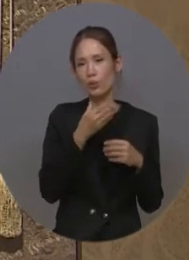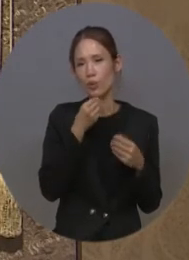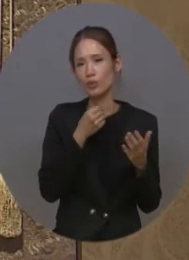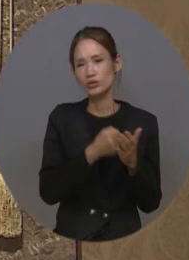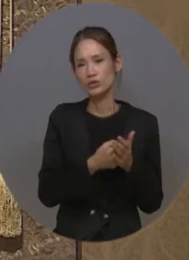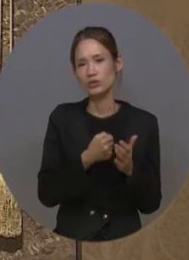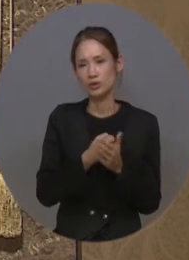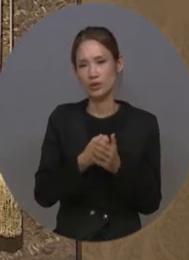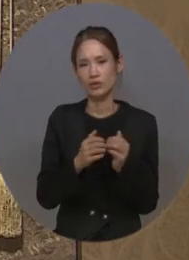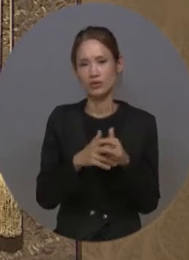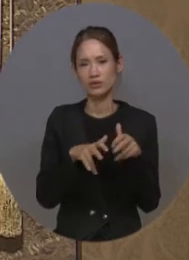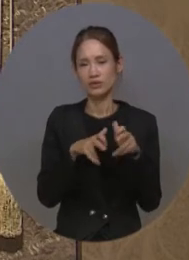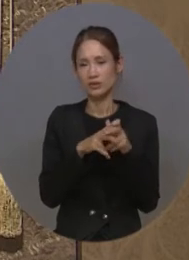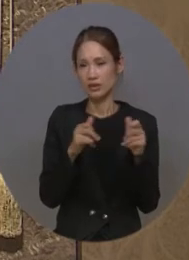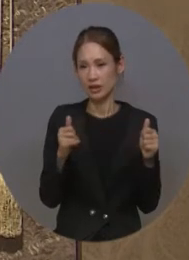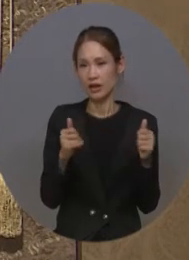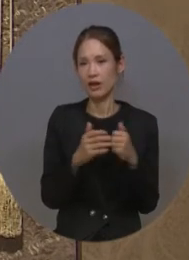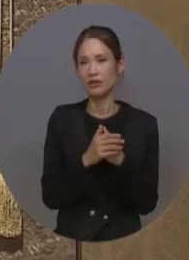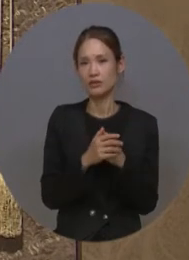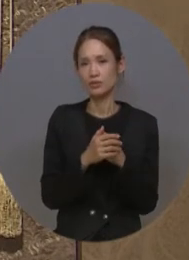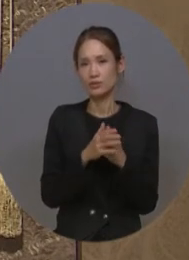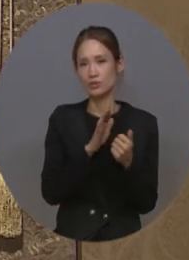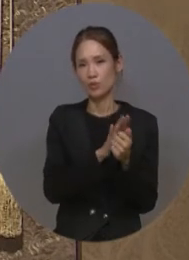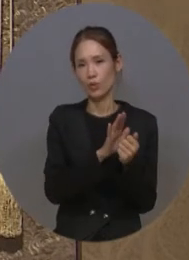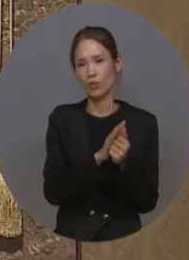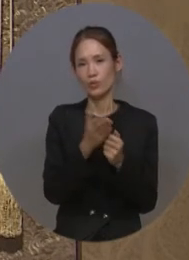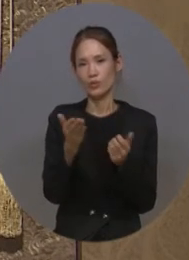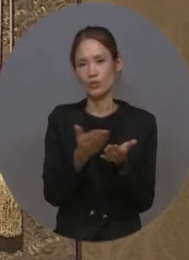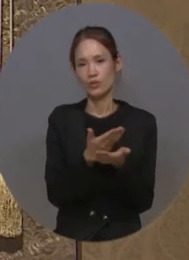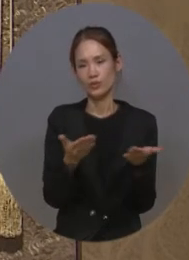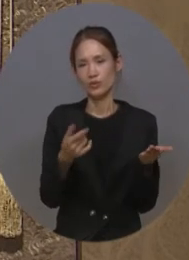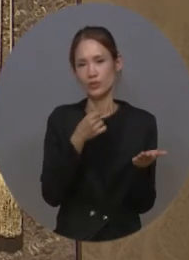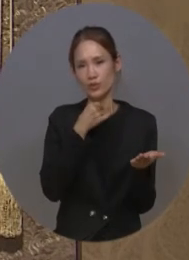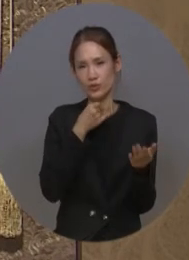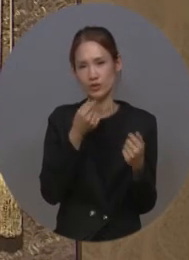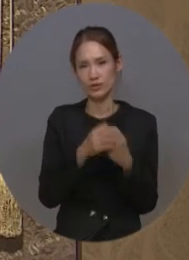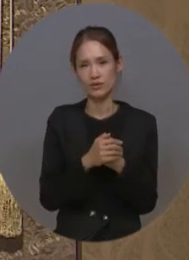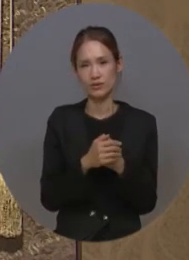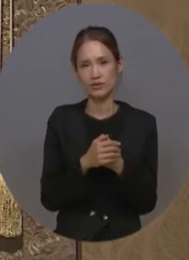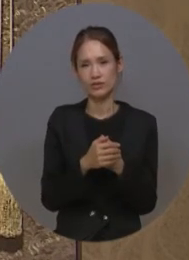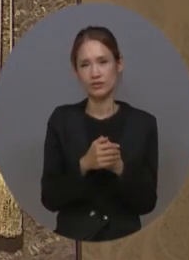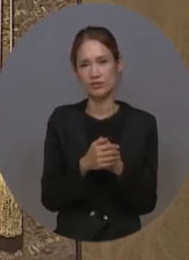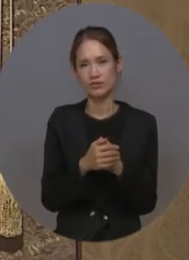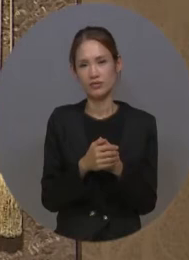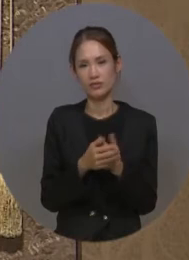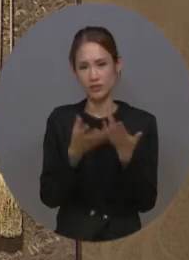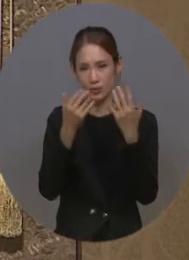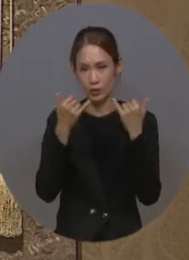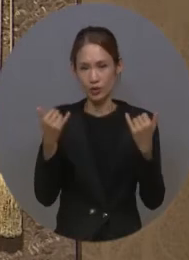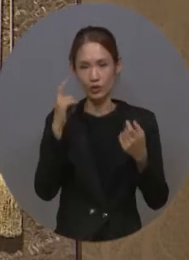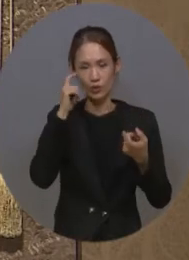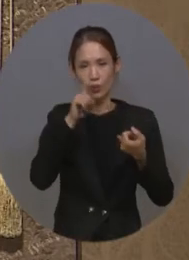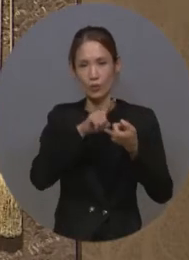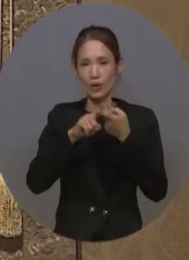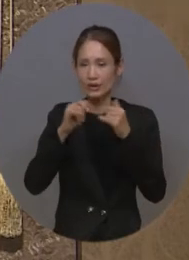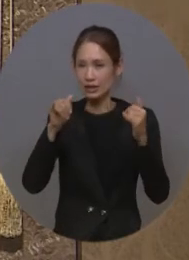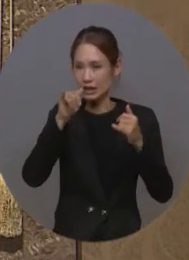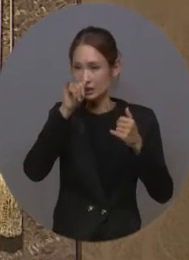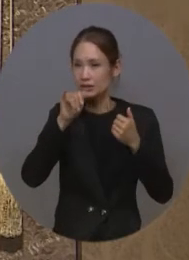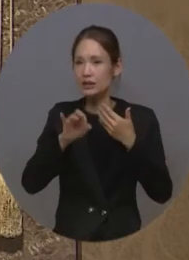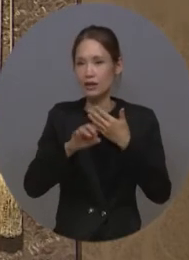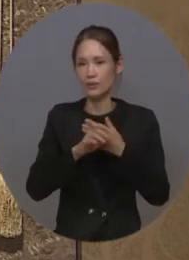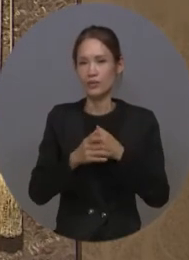돼서 장애우들에게 큰 도움을 줄 수 있다는 생각도 드는데 네. 이걸 보시는 또 관계자 여러분 있다면